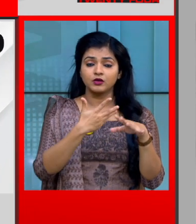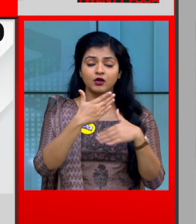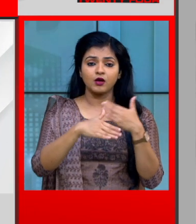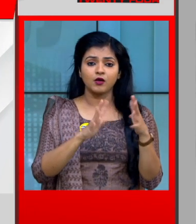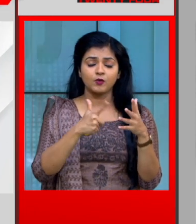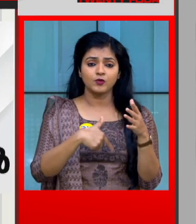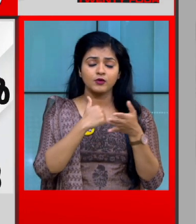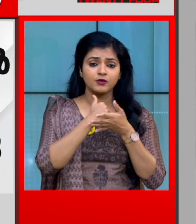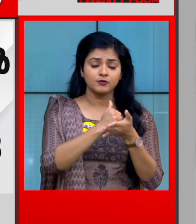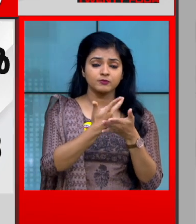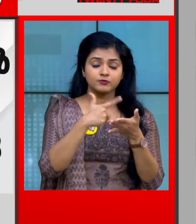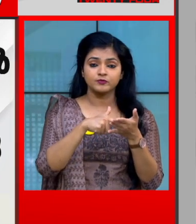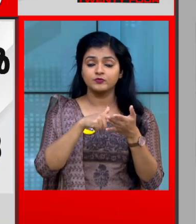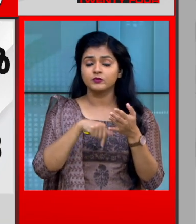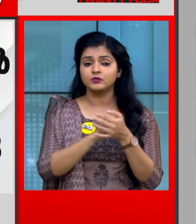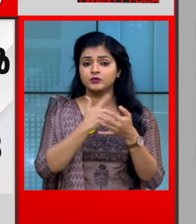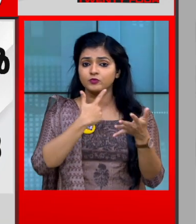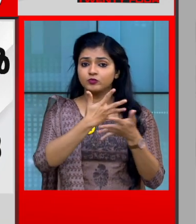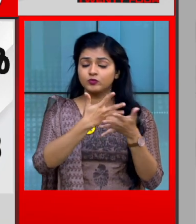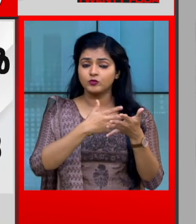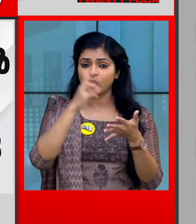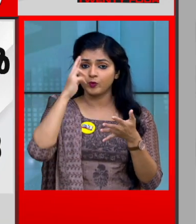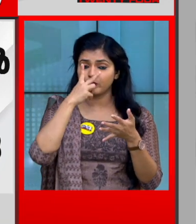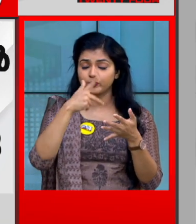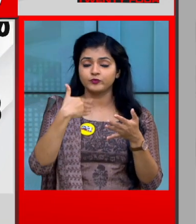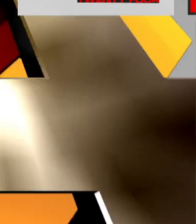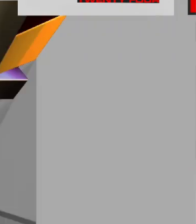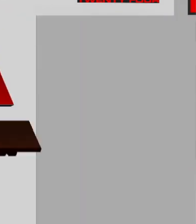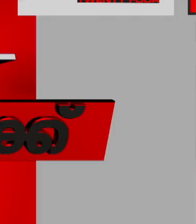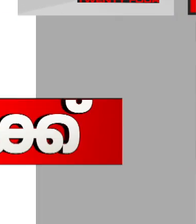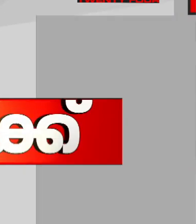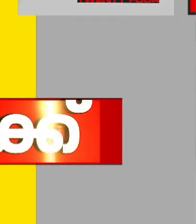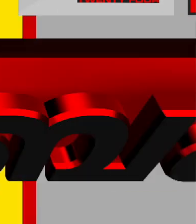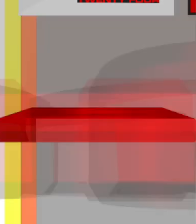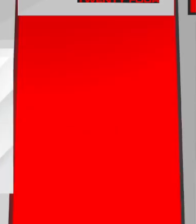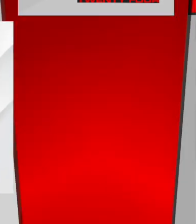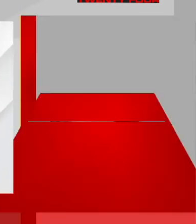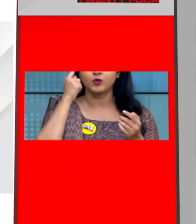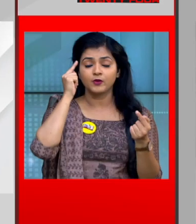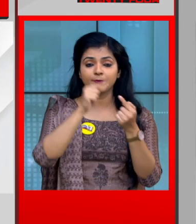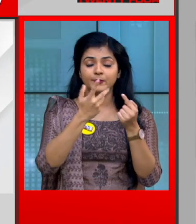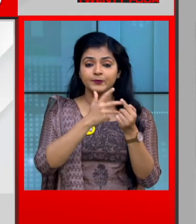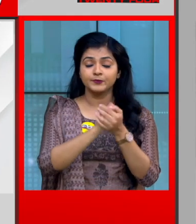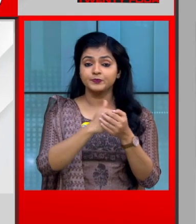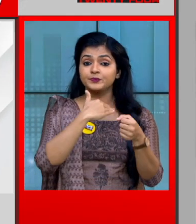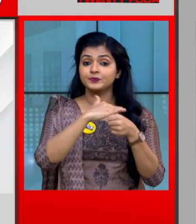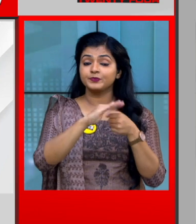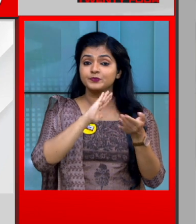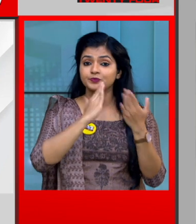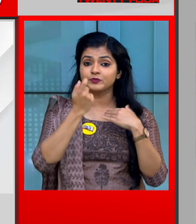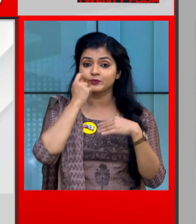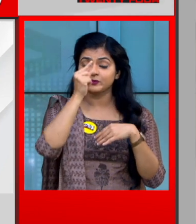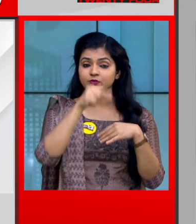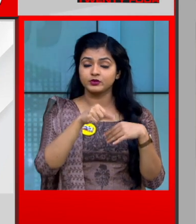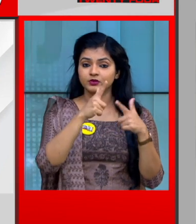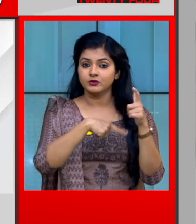അത് നയതന്ത്ര തലത്തിലേക്ക് കടക്കുമോ എന്നടക്കം ഇനി നോക്കിക്കാണേണ്ടതുണ്ട്. നിലവിലെ ഒരു പോംവഴി എന്നുള്ളത് ഈ കൊല്ലപ്പെട്ട യുവാവിൻ്റെ